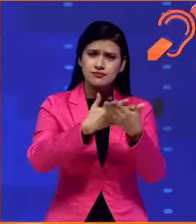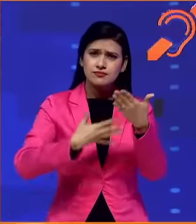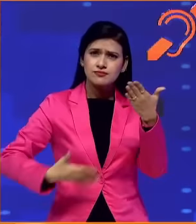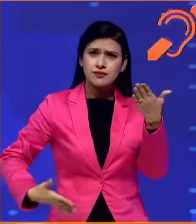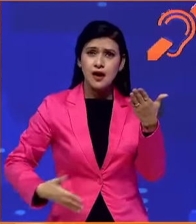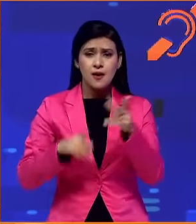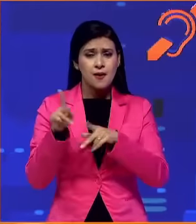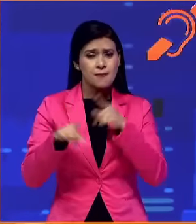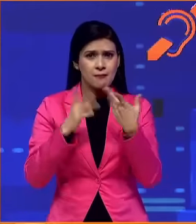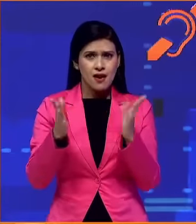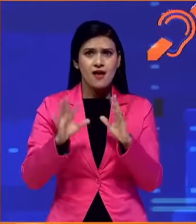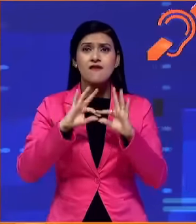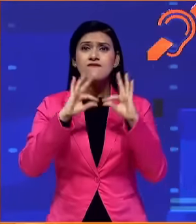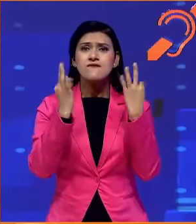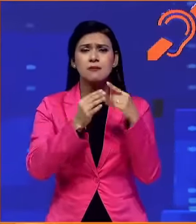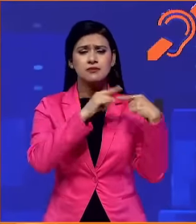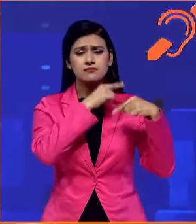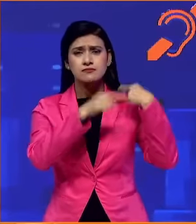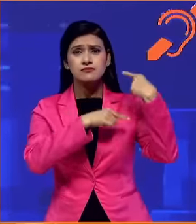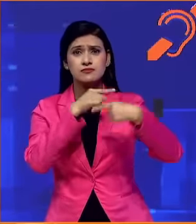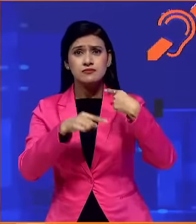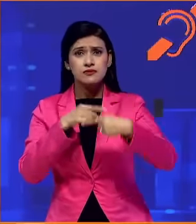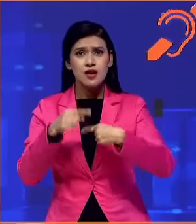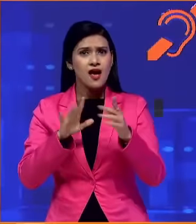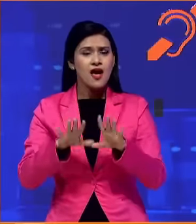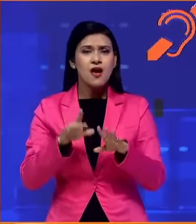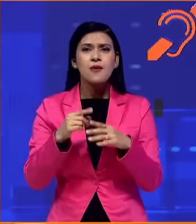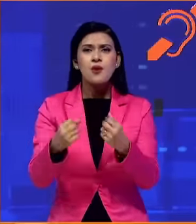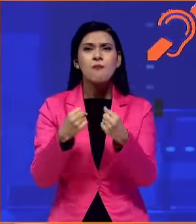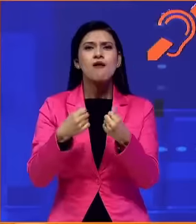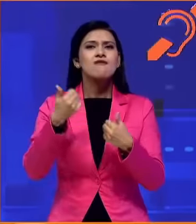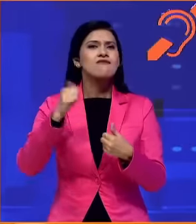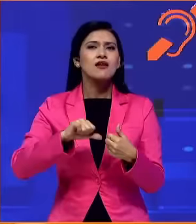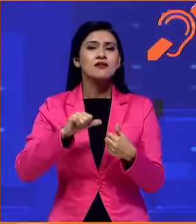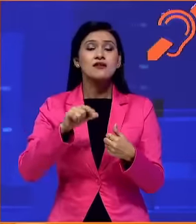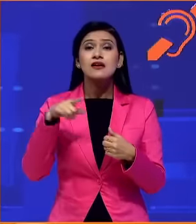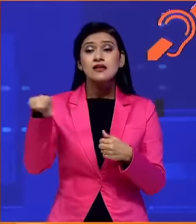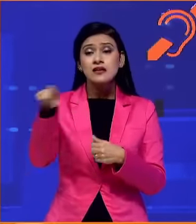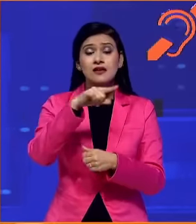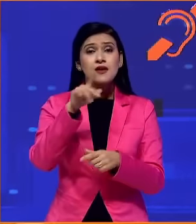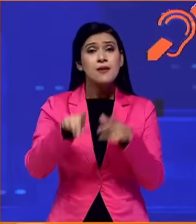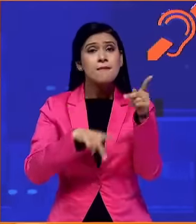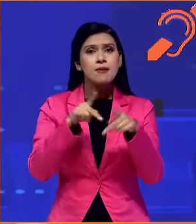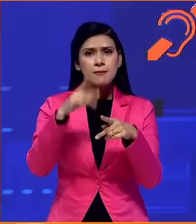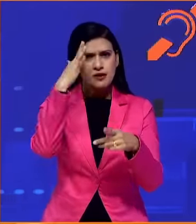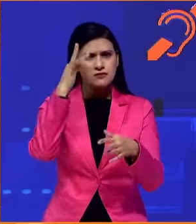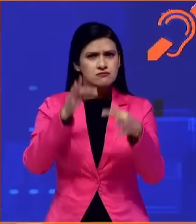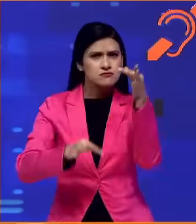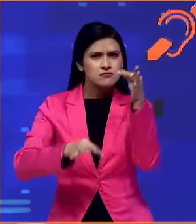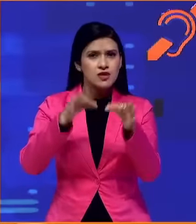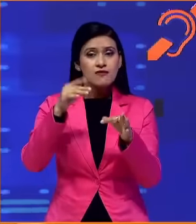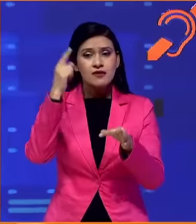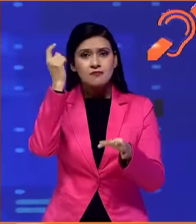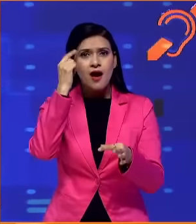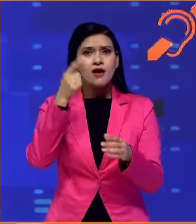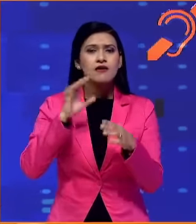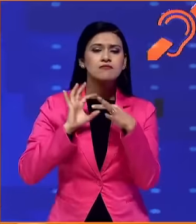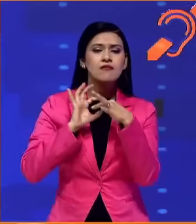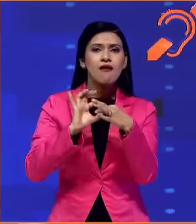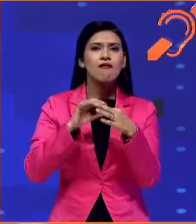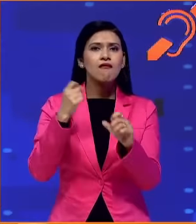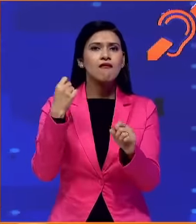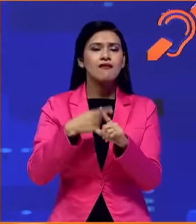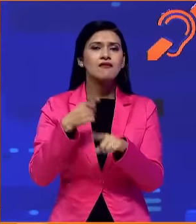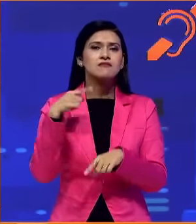परिवारोंसेआतेहैं लेकिनसफलनहींहोपाते,क्योंकिजनताही निर्णायकहोतीहैऔरवे अपनेविवेककेआधारपरअपनावोटडालतेहैं।हमेंइसकासम्मानकरनाचाहिए।